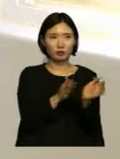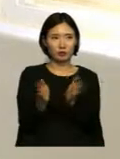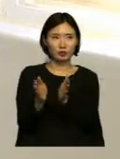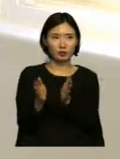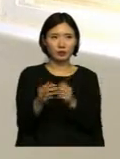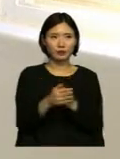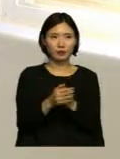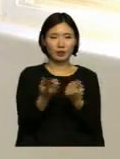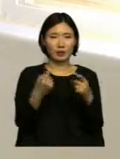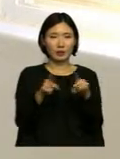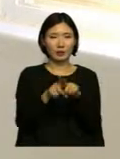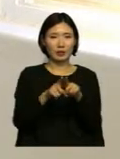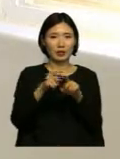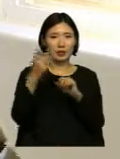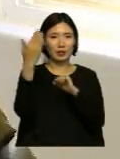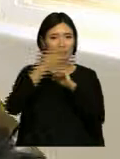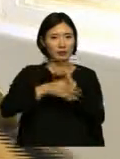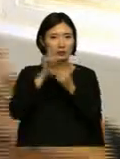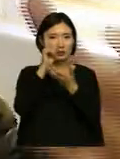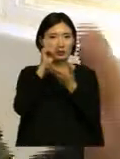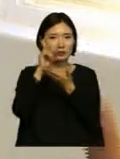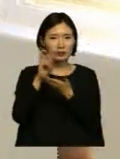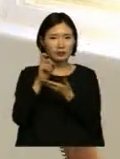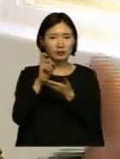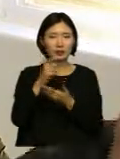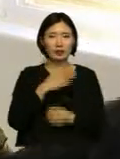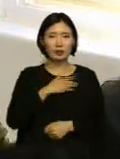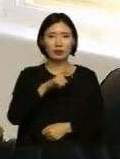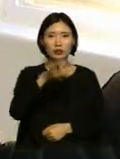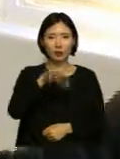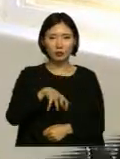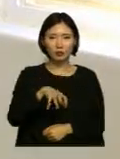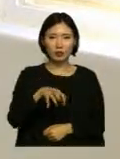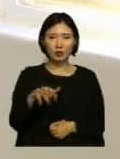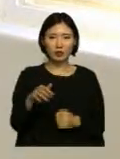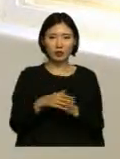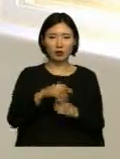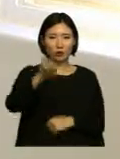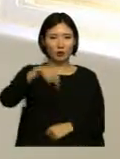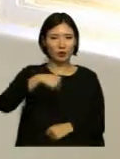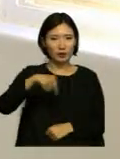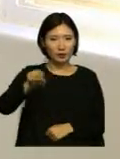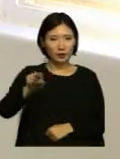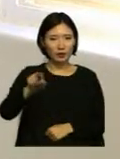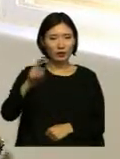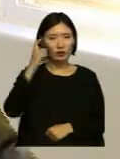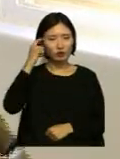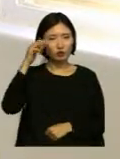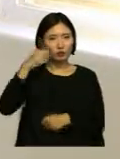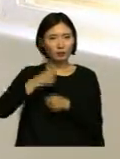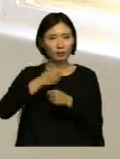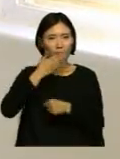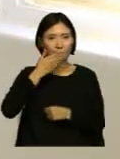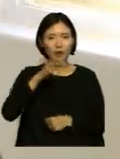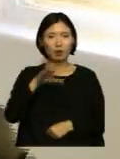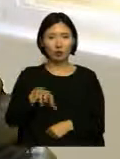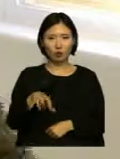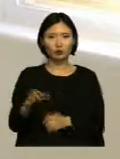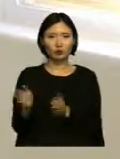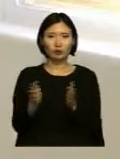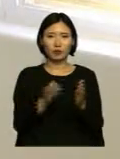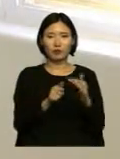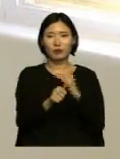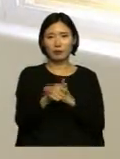같이 사진도 찍고 뭔가 내가 이 시장에 왔다 갔다라고 하는 어떤 그 추억도 만들 수 있는 그런 공간도 조성을 하고